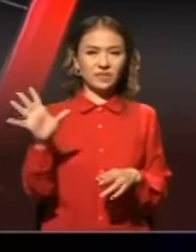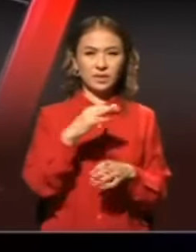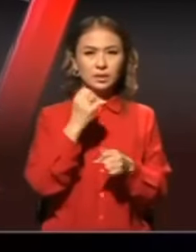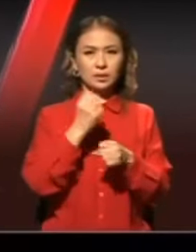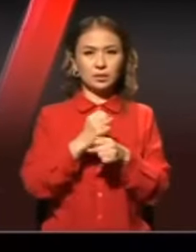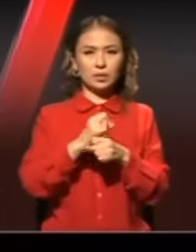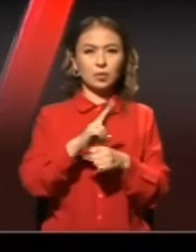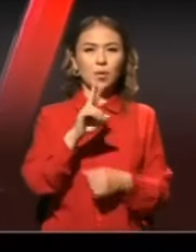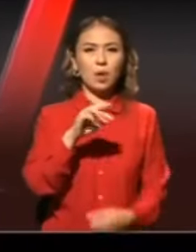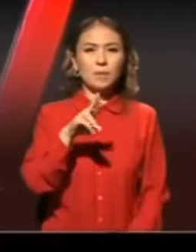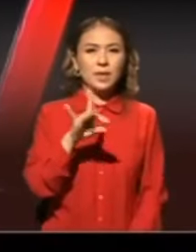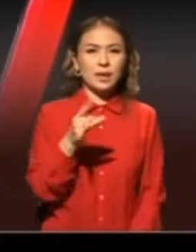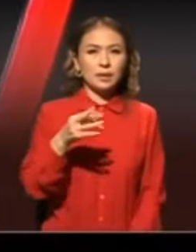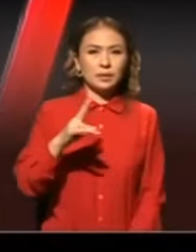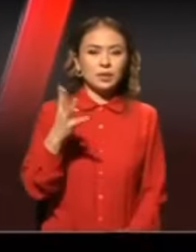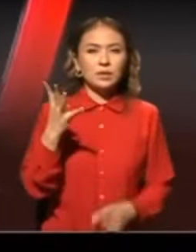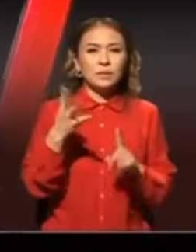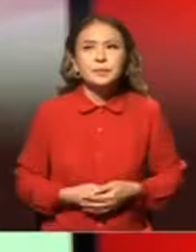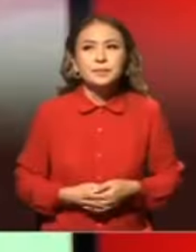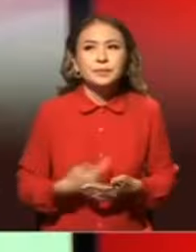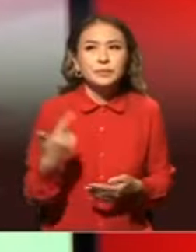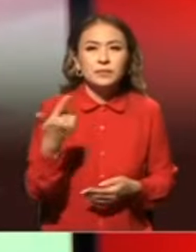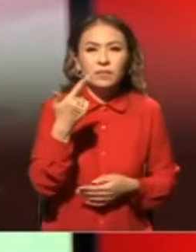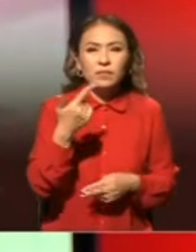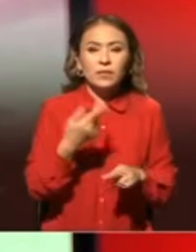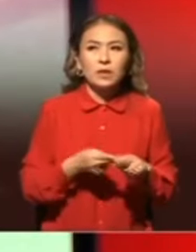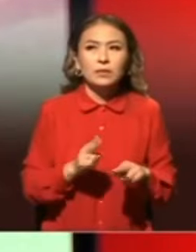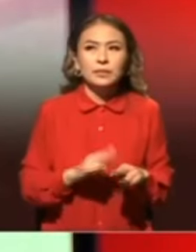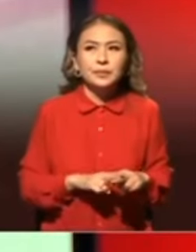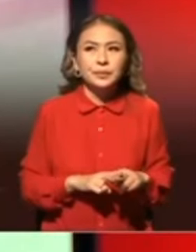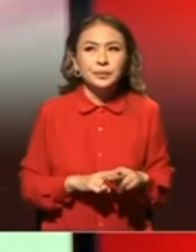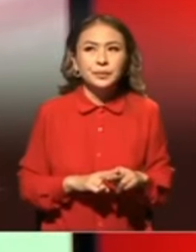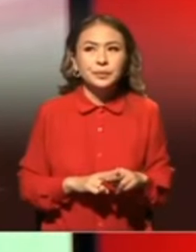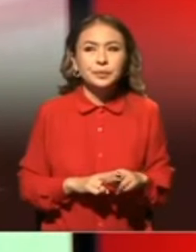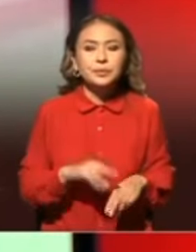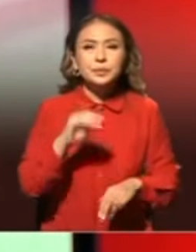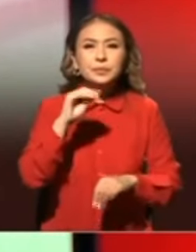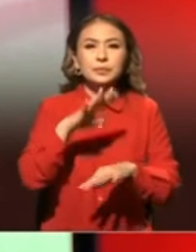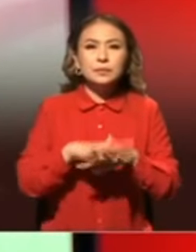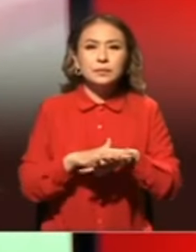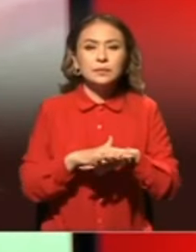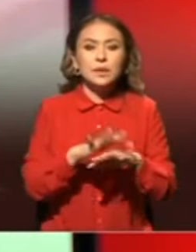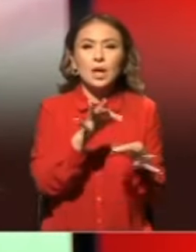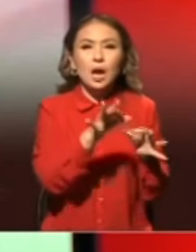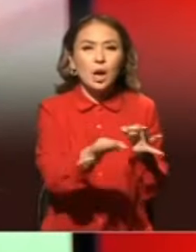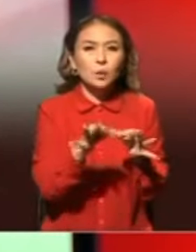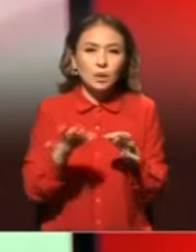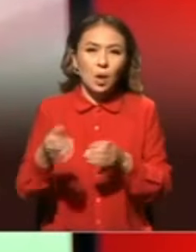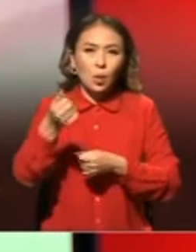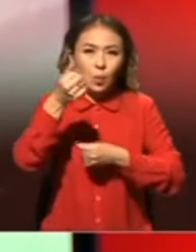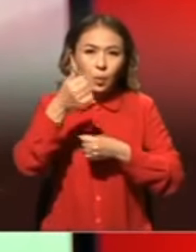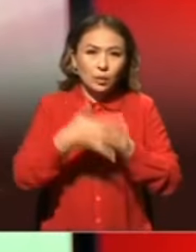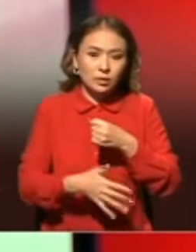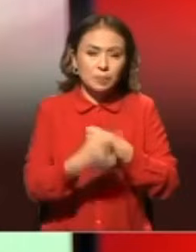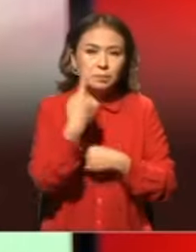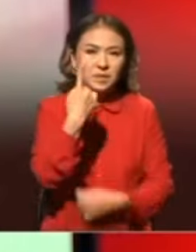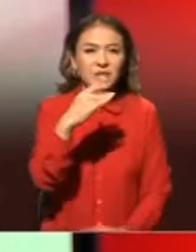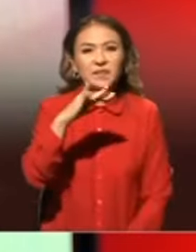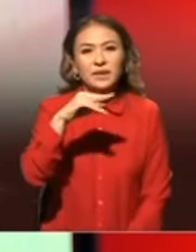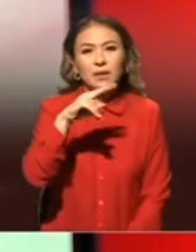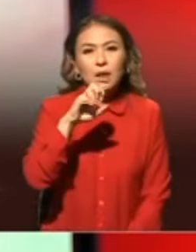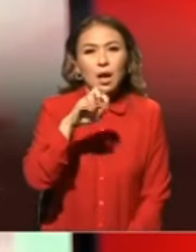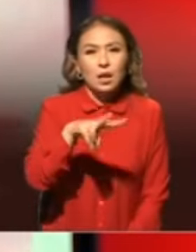жоқ, біріншісі. Екіншісі, бұл банктердің аудандық орталықтарда бір филиалы